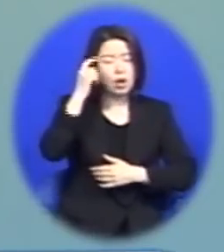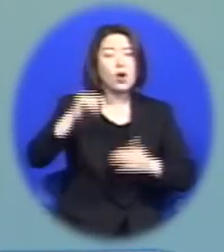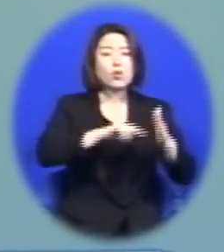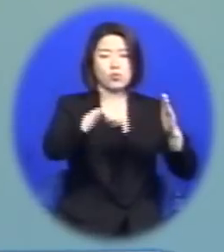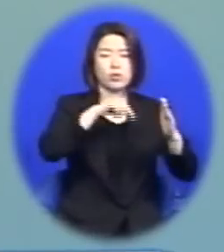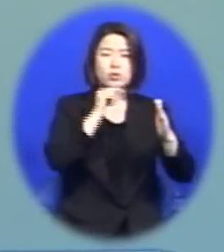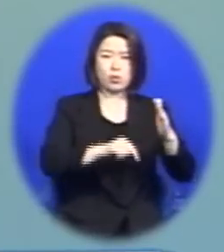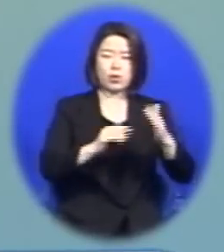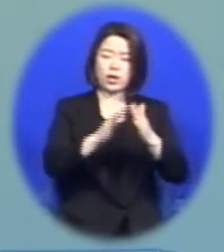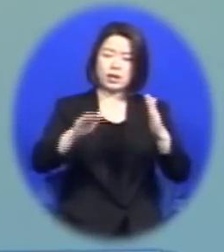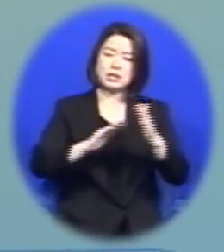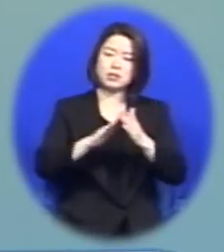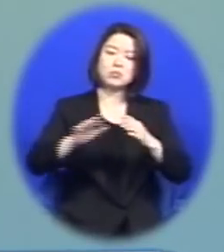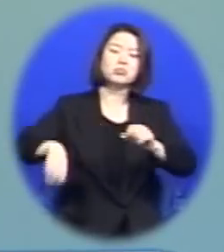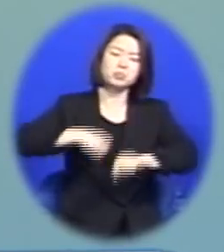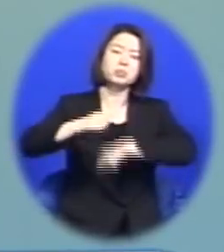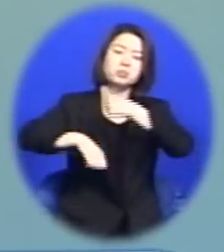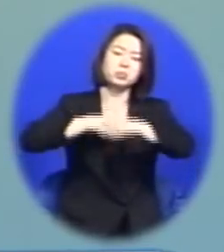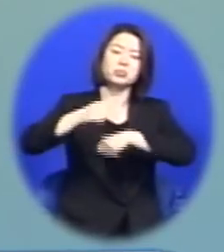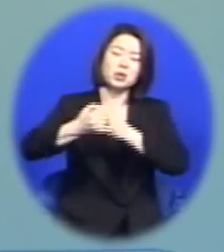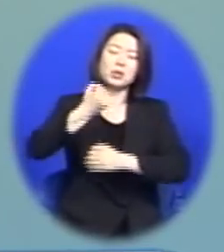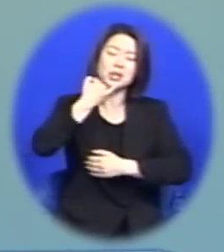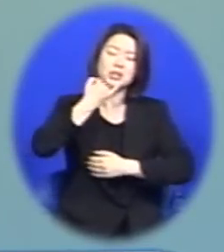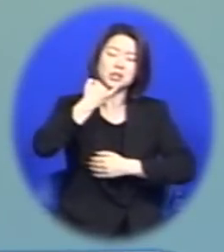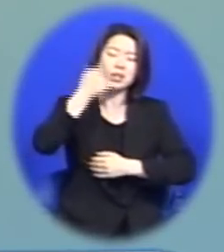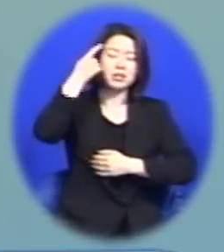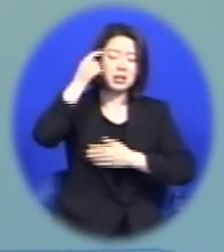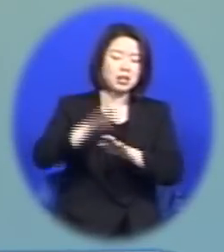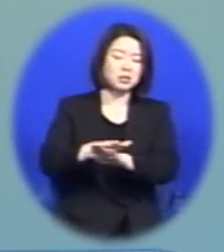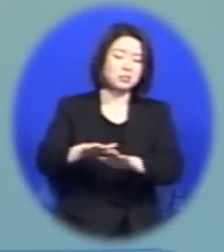아무렇게나 해도 된다는 생각이 깔려 있습니다